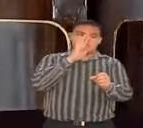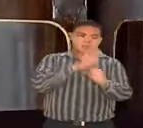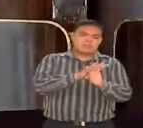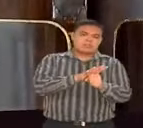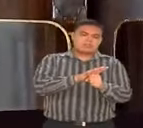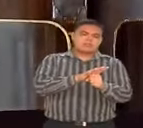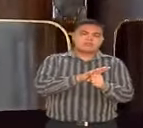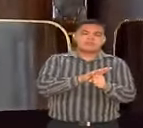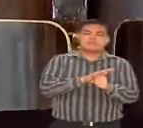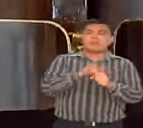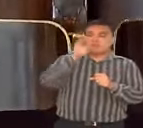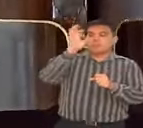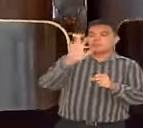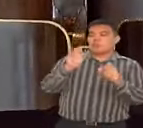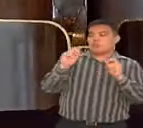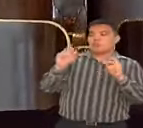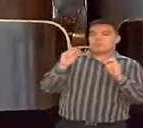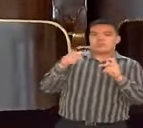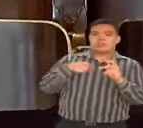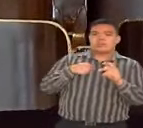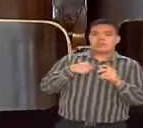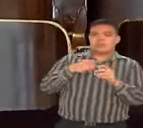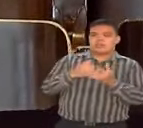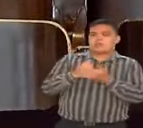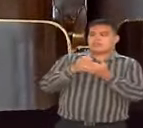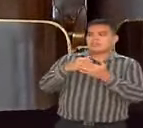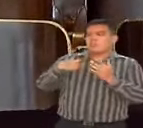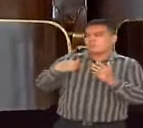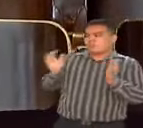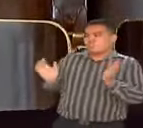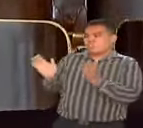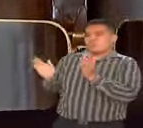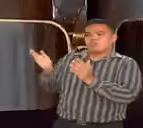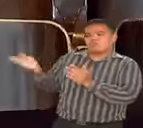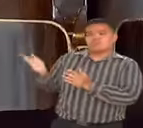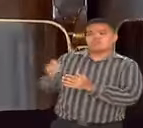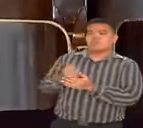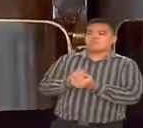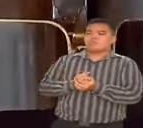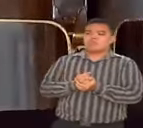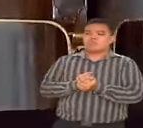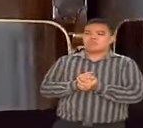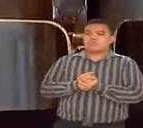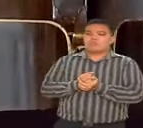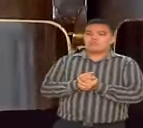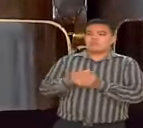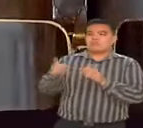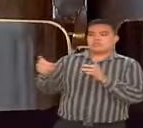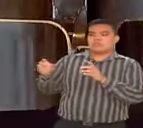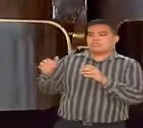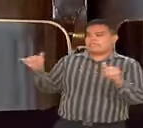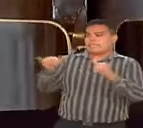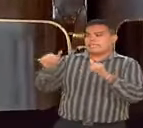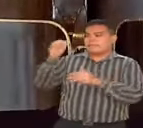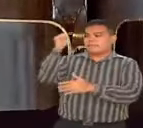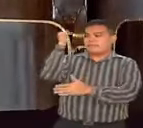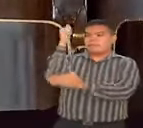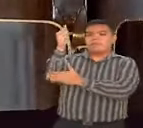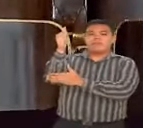i-appeal kog ampo, Pastor. Sige, i-appeal ti kag ampo. Pero let me challenge you. Ako siyang giingnan. I-challenge ti ka. Do like Abraham.